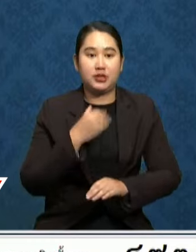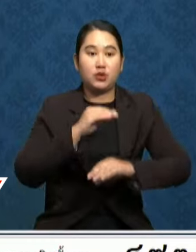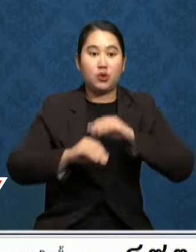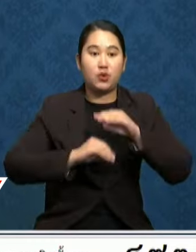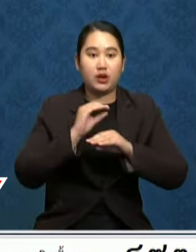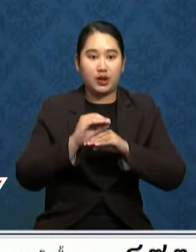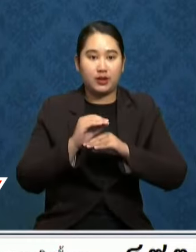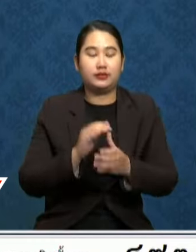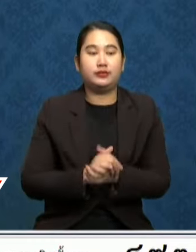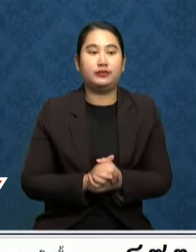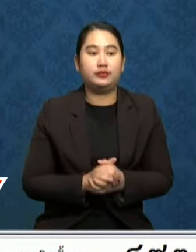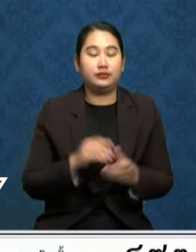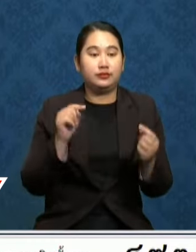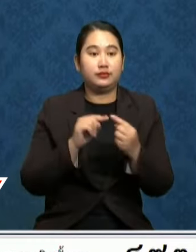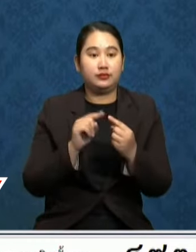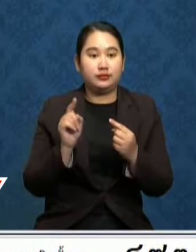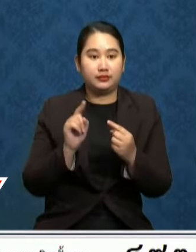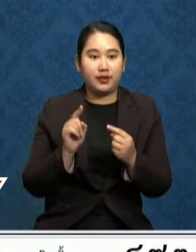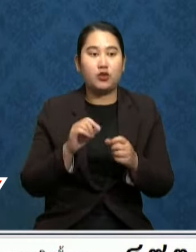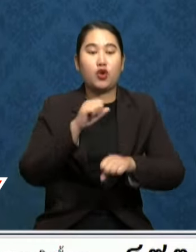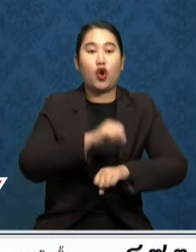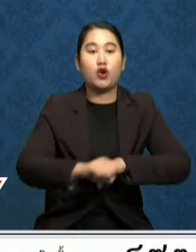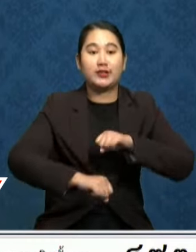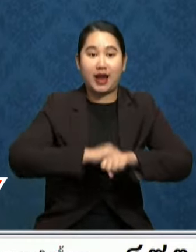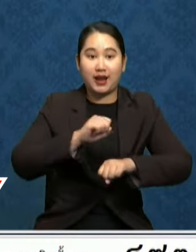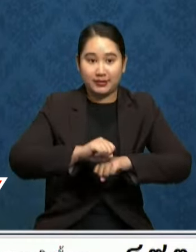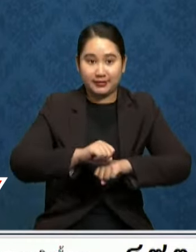ตองมต kişi ความว ความ Loveครก kalosan